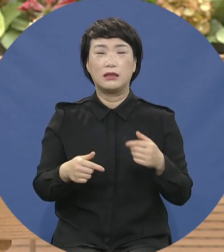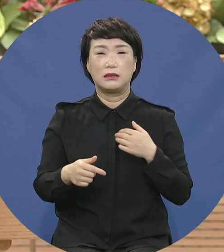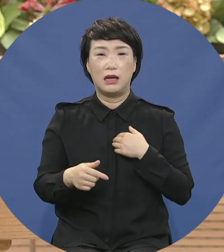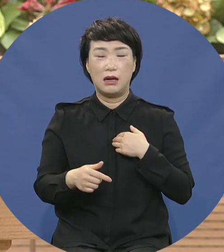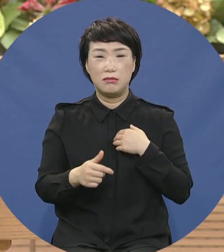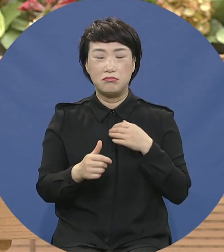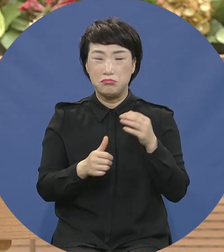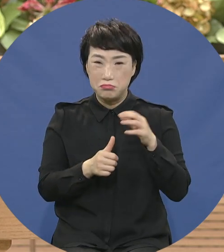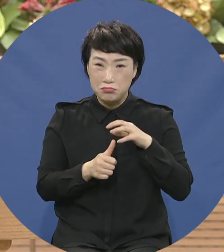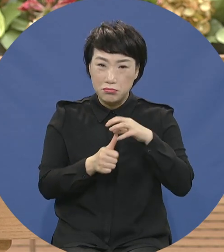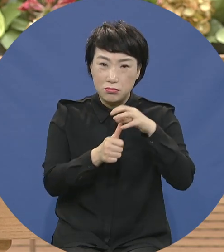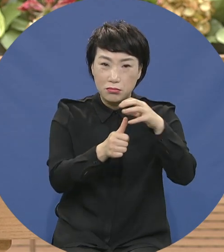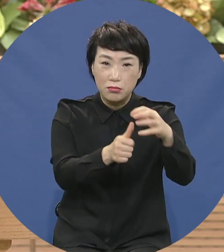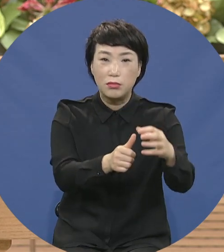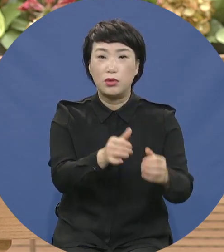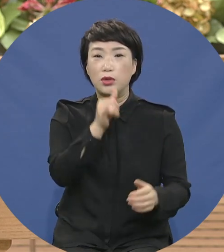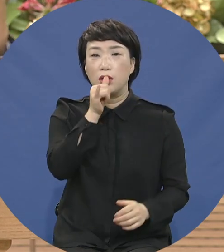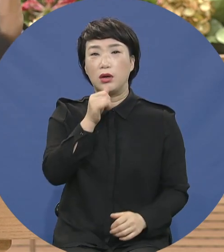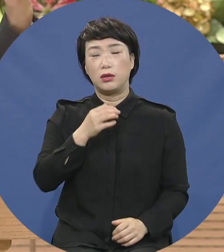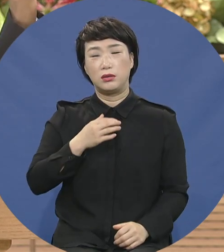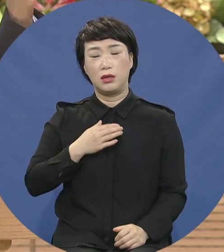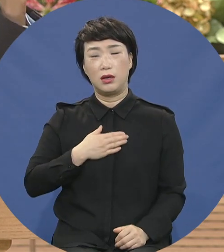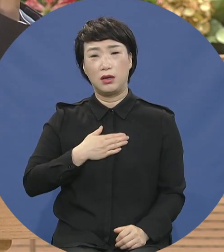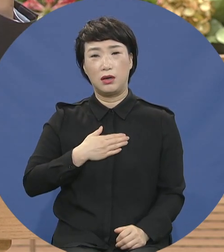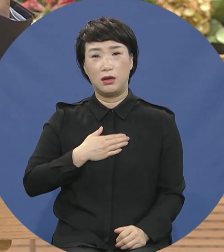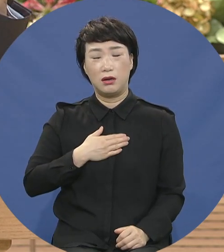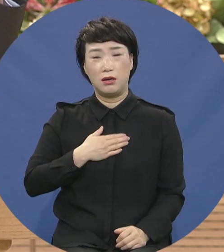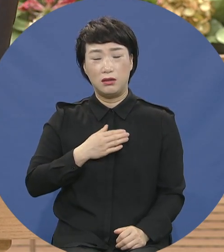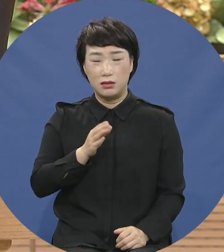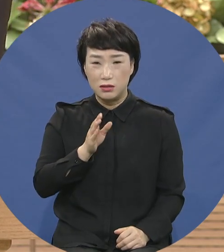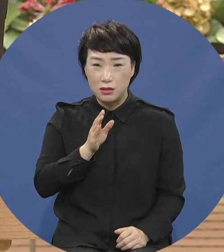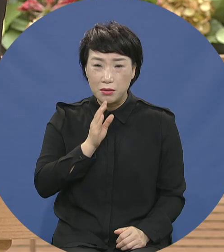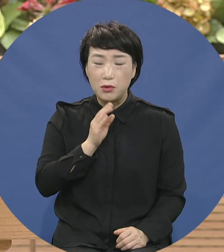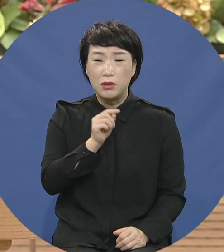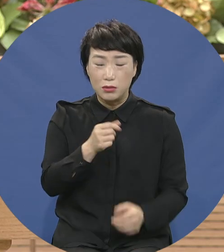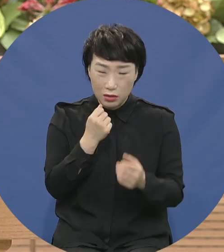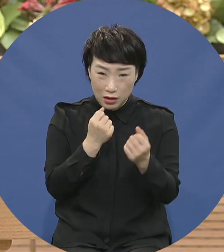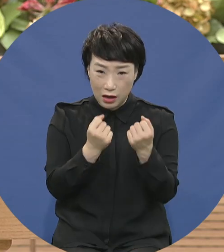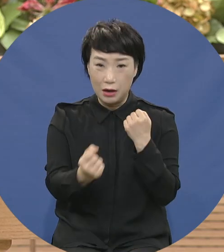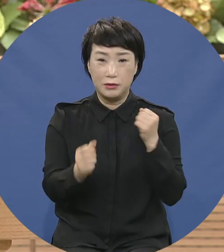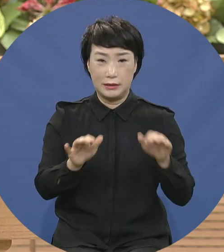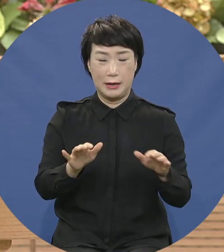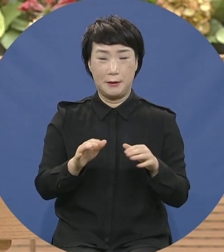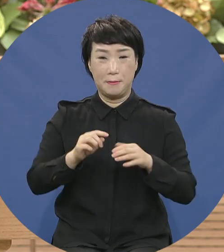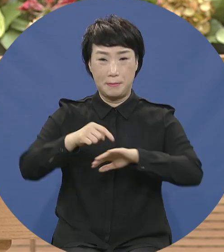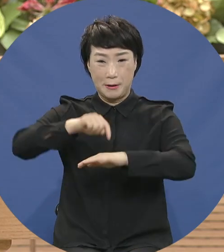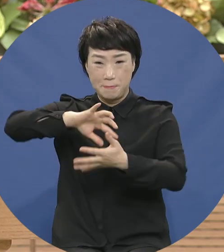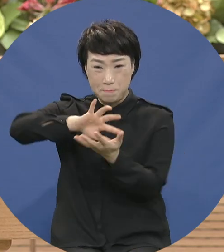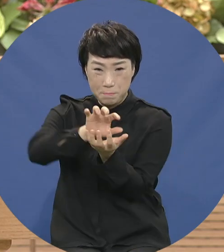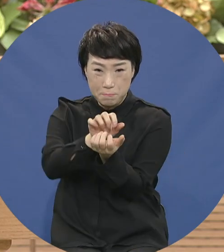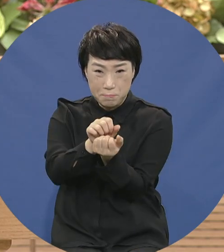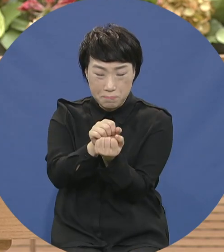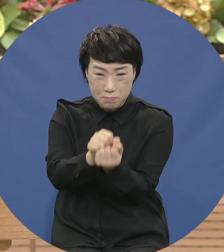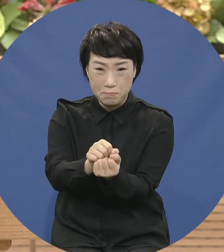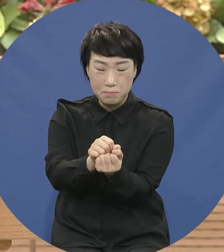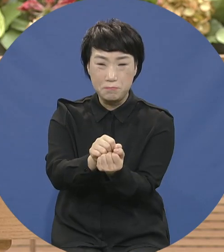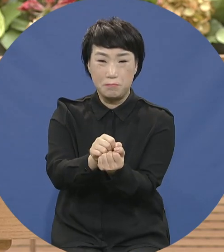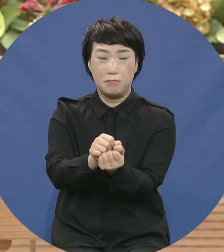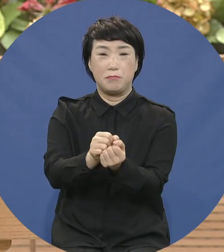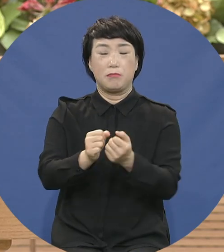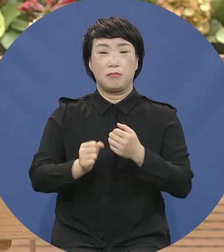사로잡아 가는데 내가 참으로 그래도 있는 힘을